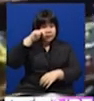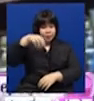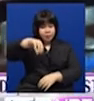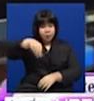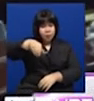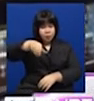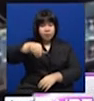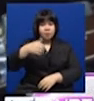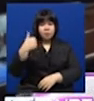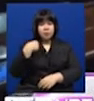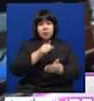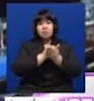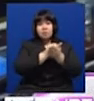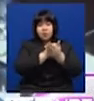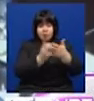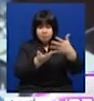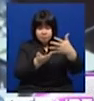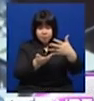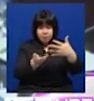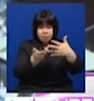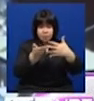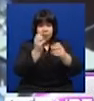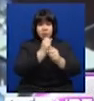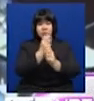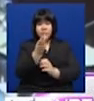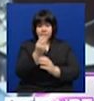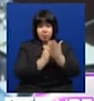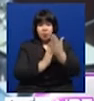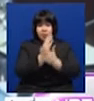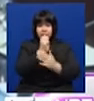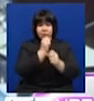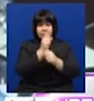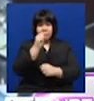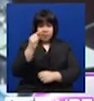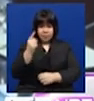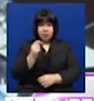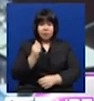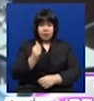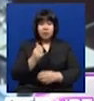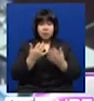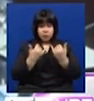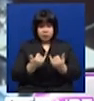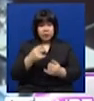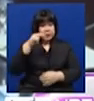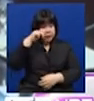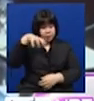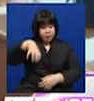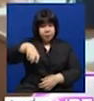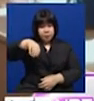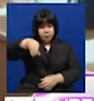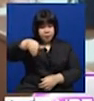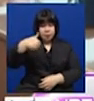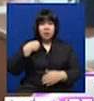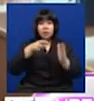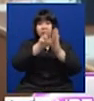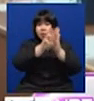ระดับการให้บริการประชาชนให้สะดวกรวดเร็วมีประสิทธิภาพและทันสมัยปัจจุบันการประปานครหลวงนำระบบสารส